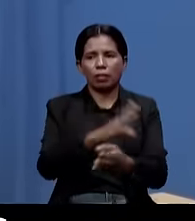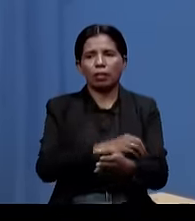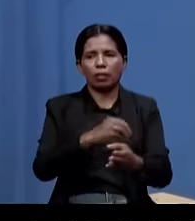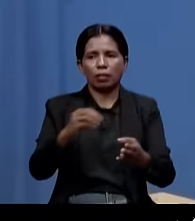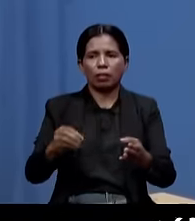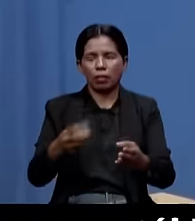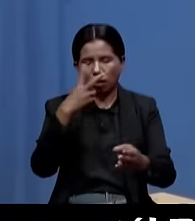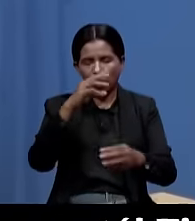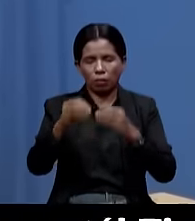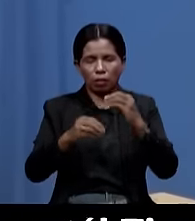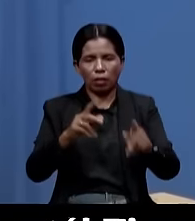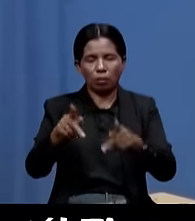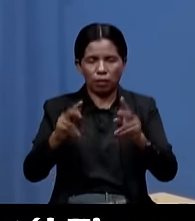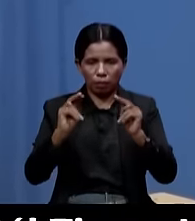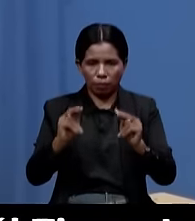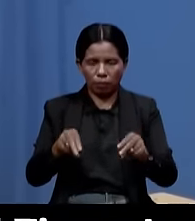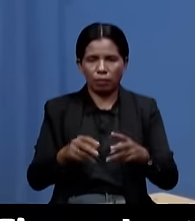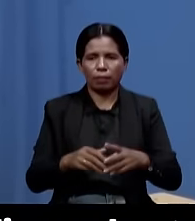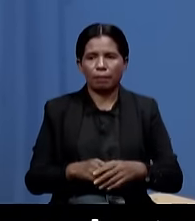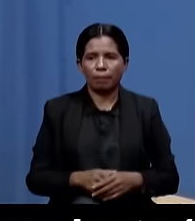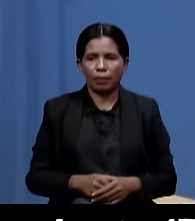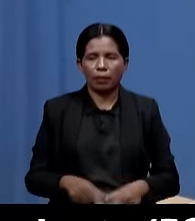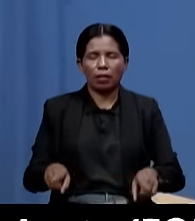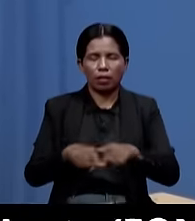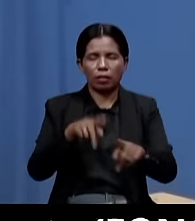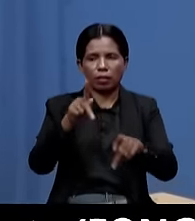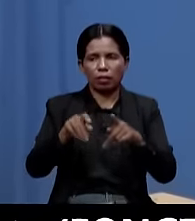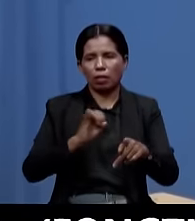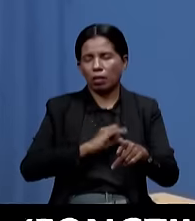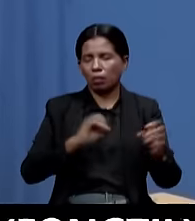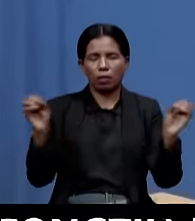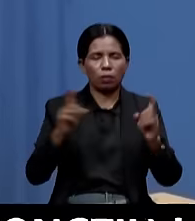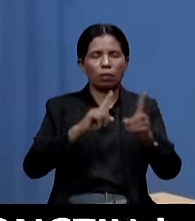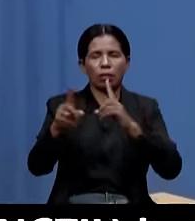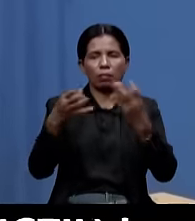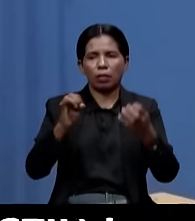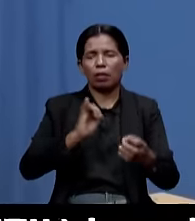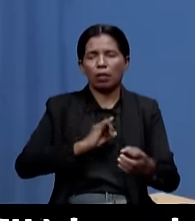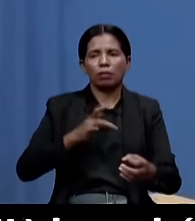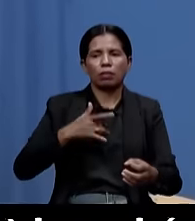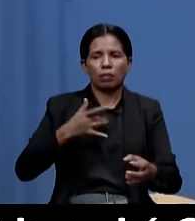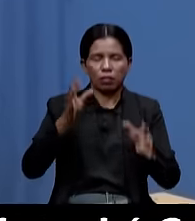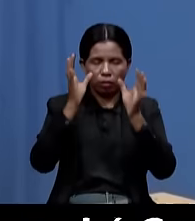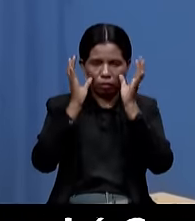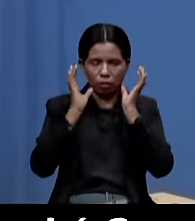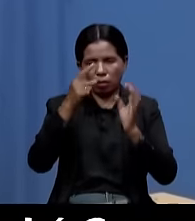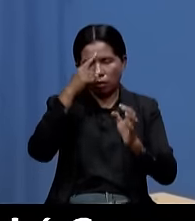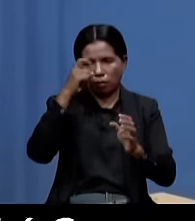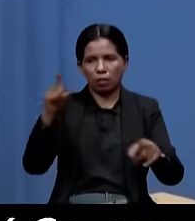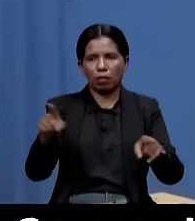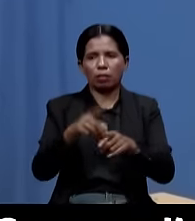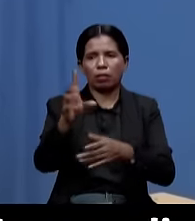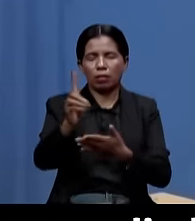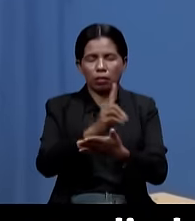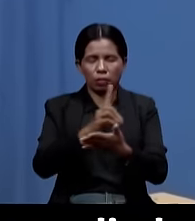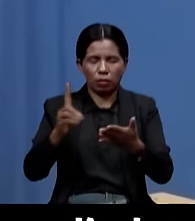po unia nesidade. Nudar sidadang haula kulia barak mas hau sinte. Kata buat tidak nih, hanya sanksi diskriminasi